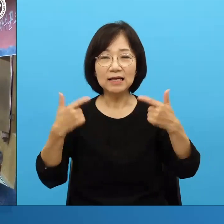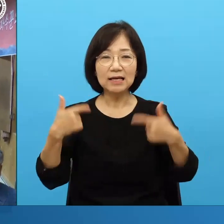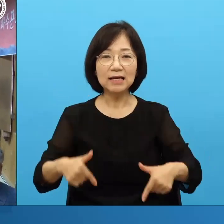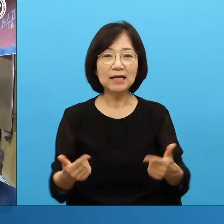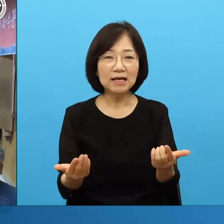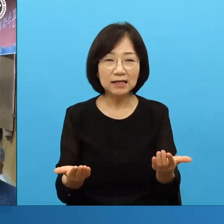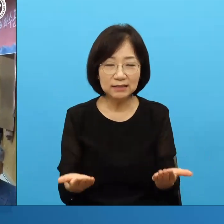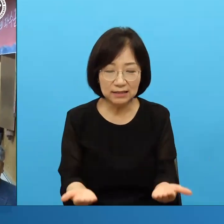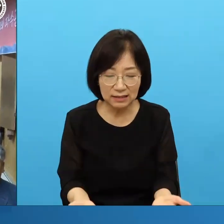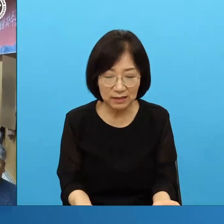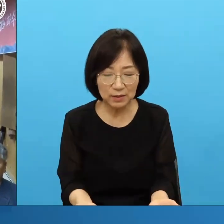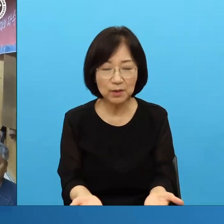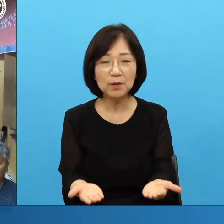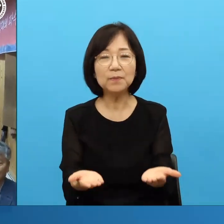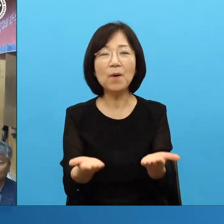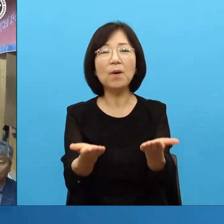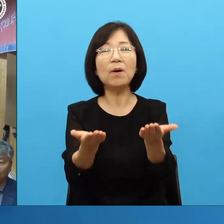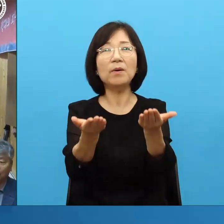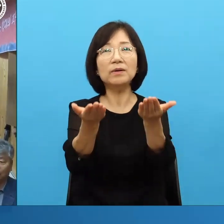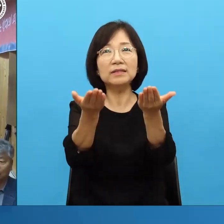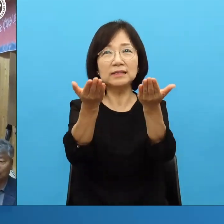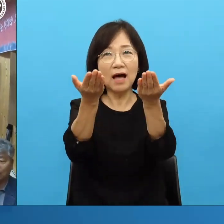다하기까지 늘